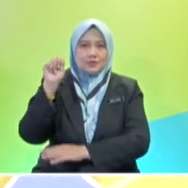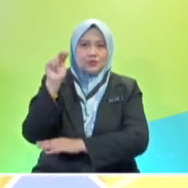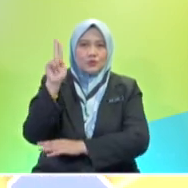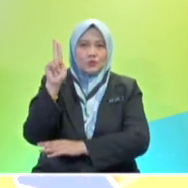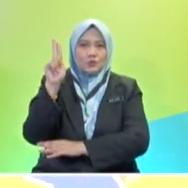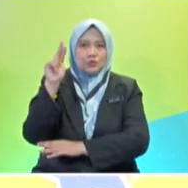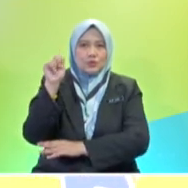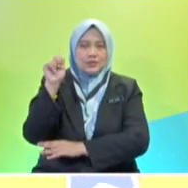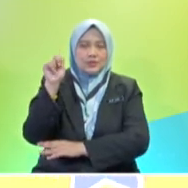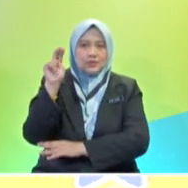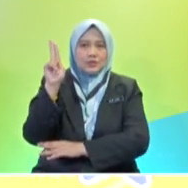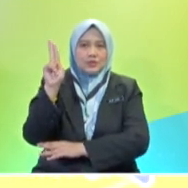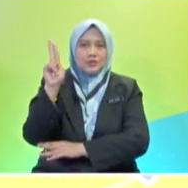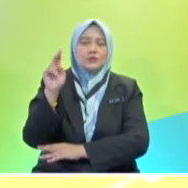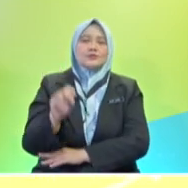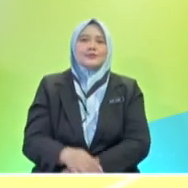P-E-N-U-N-U, penunuh. Ya,